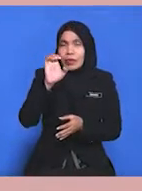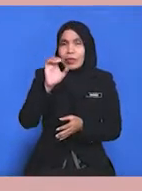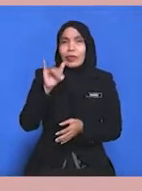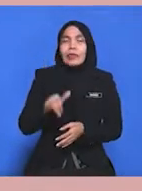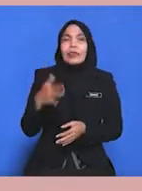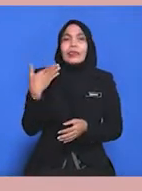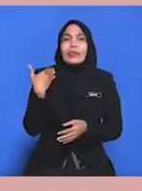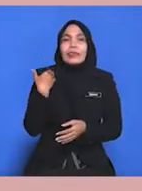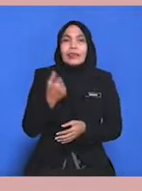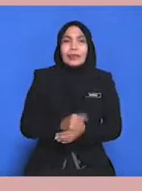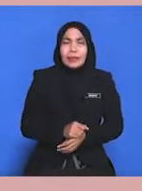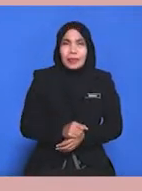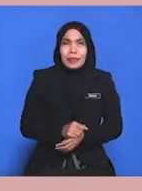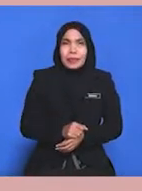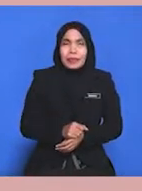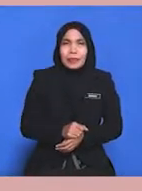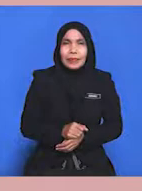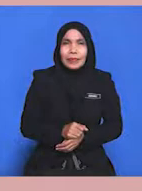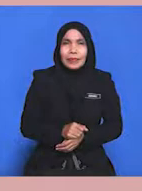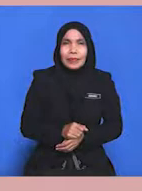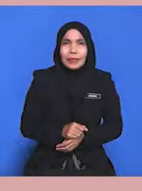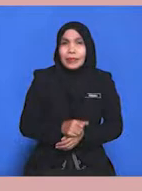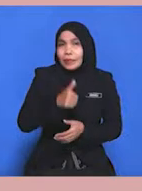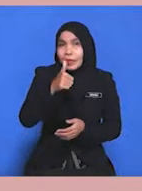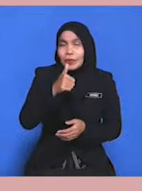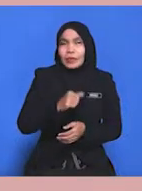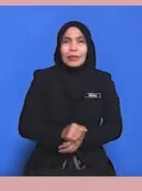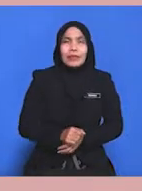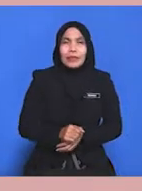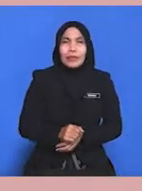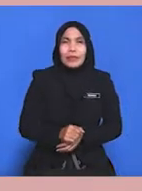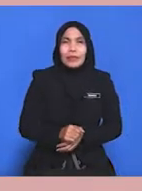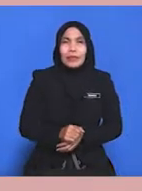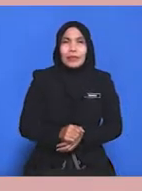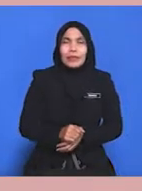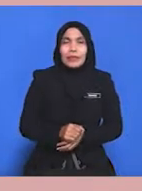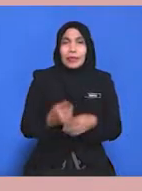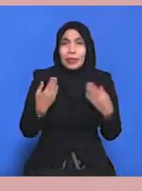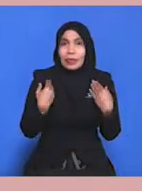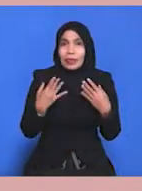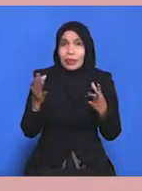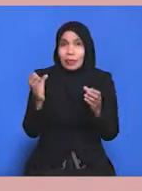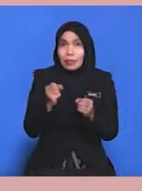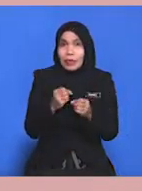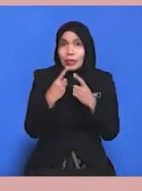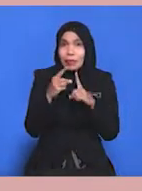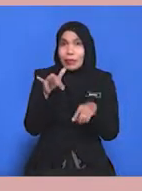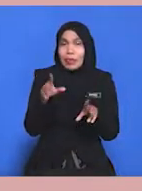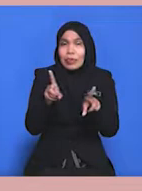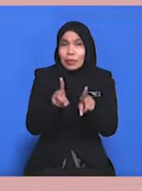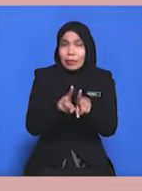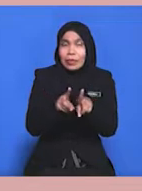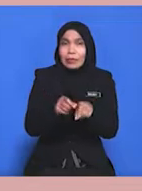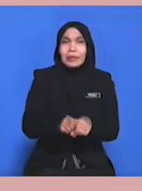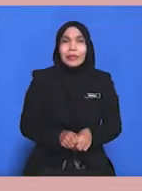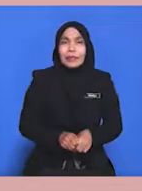Bagus! Adakah pelajar-pelajar memperolehi jawapan yang sama dengan saya? Mari kita sama-sama kira.